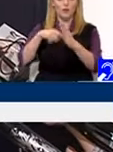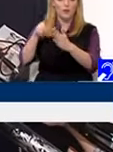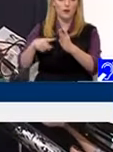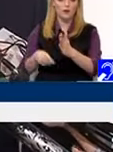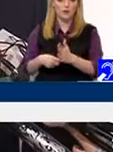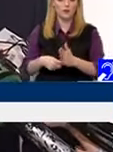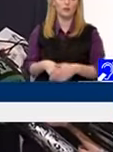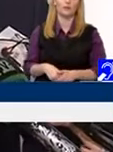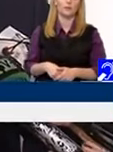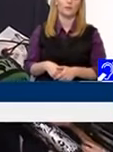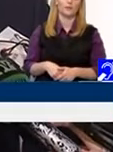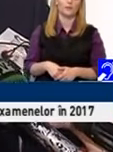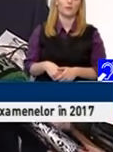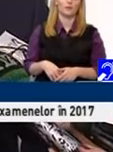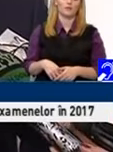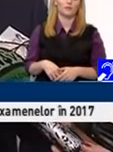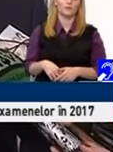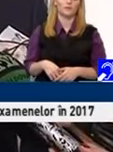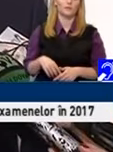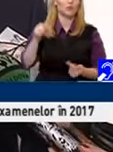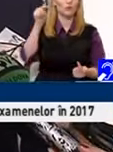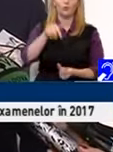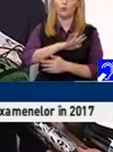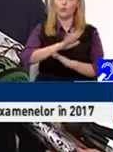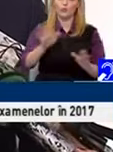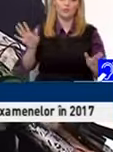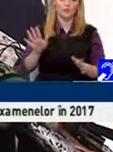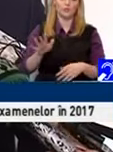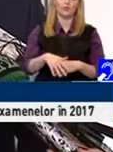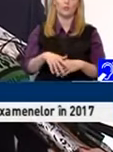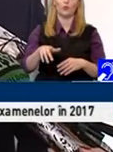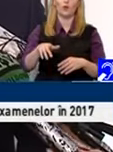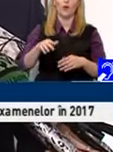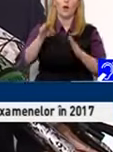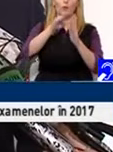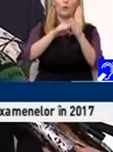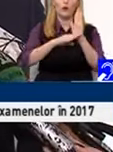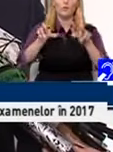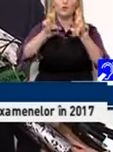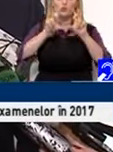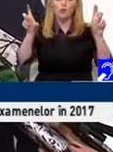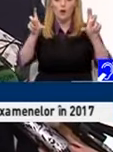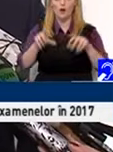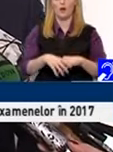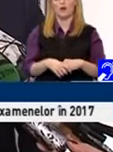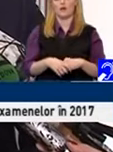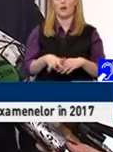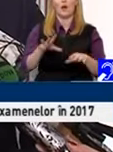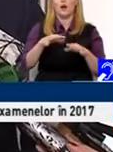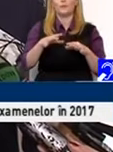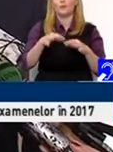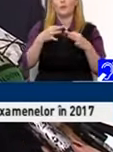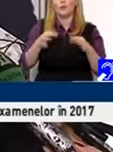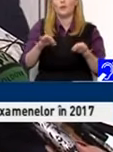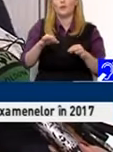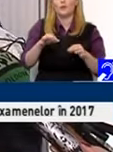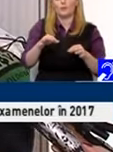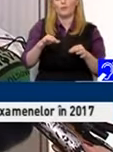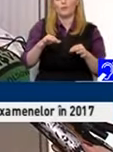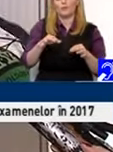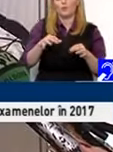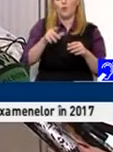evaluare a testelor care este inadecvată situație, necorespunderea testelor cu curicula școlară, grila de evaluare care nu permite copiilor să